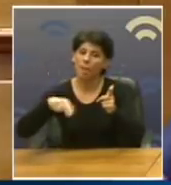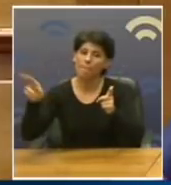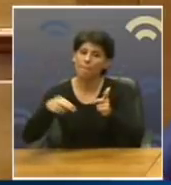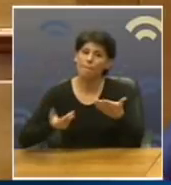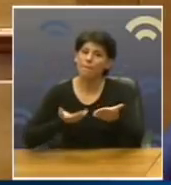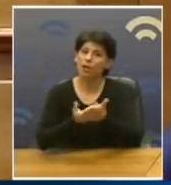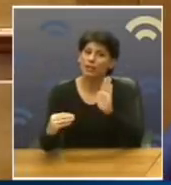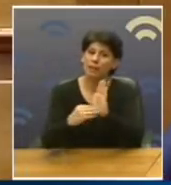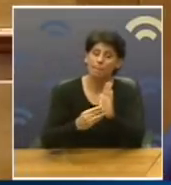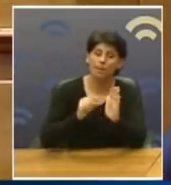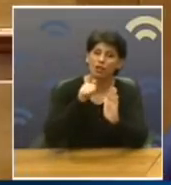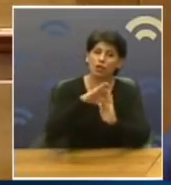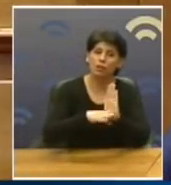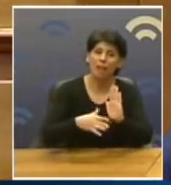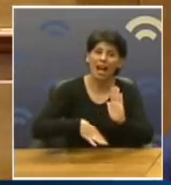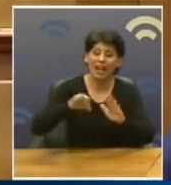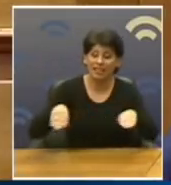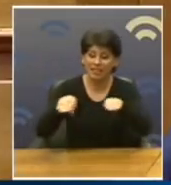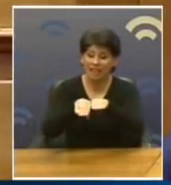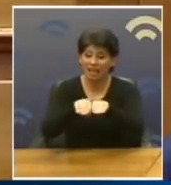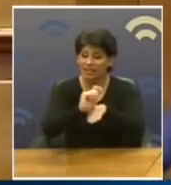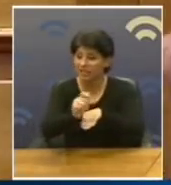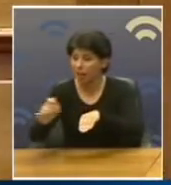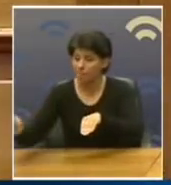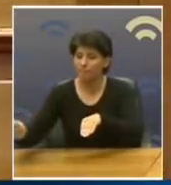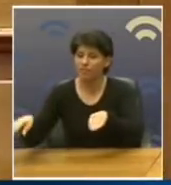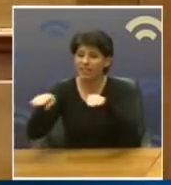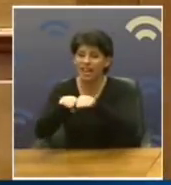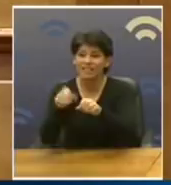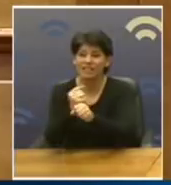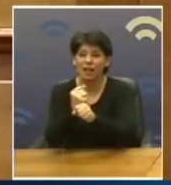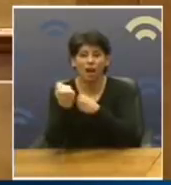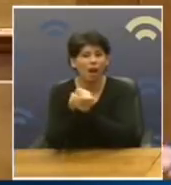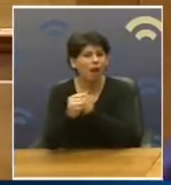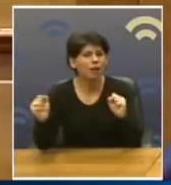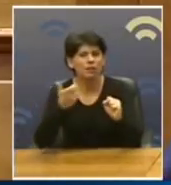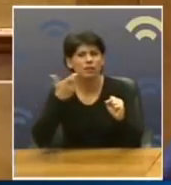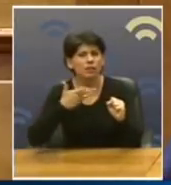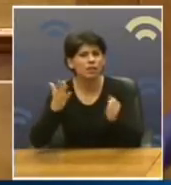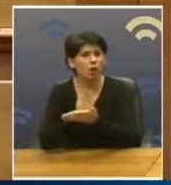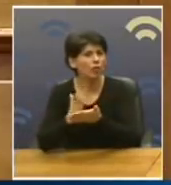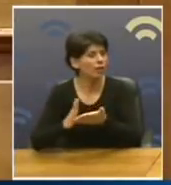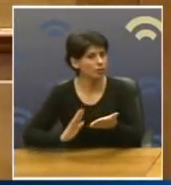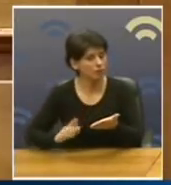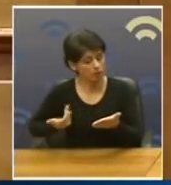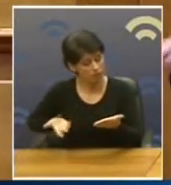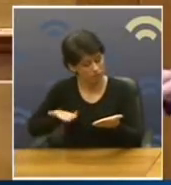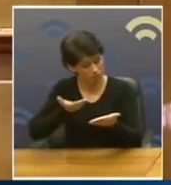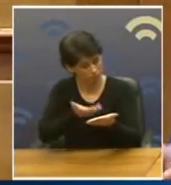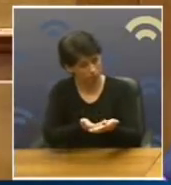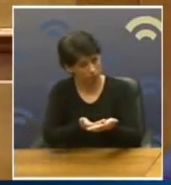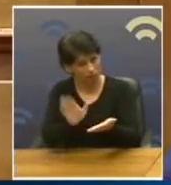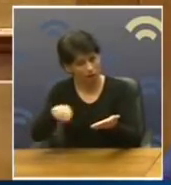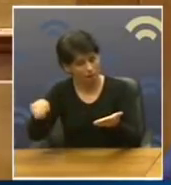Σύνταγμα η αρχή για ίση αμοιβή, για ίση εργασία, ανεξαρτήτως ηλικιακών διακρίσεων. Προτάθηκε, αλλά